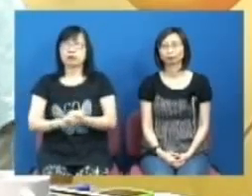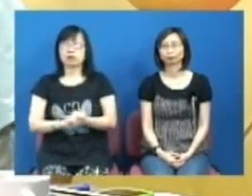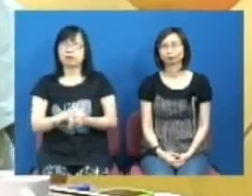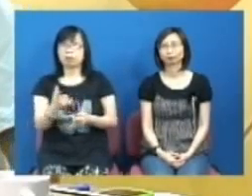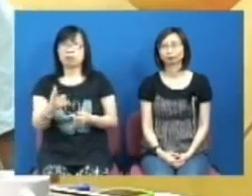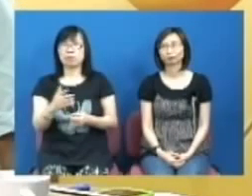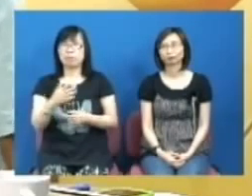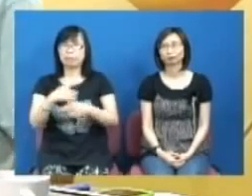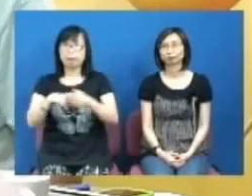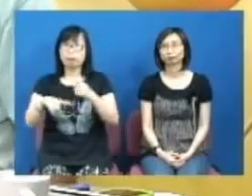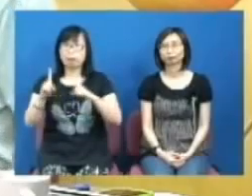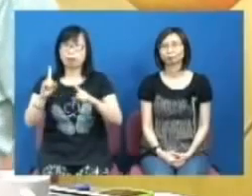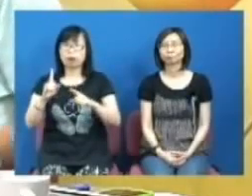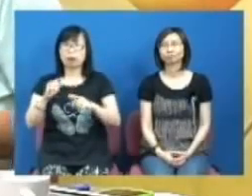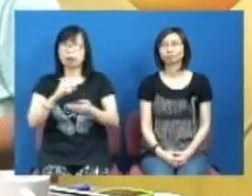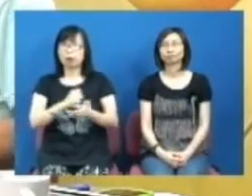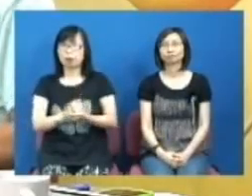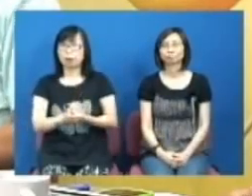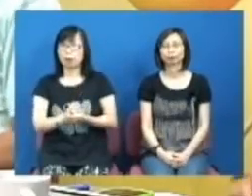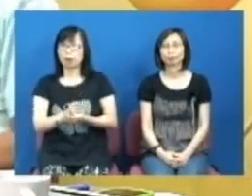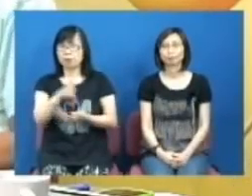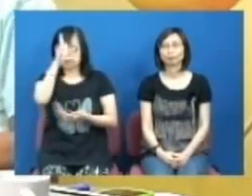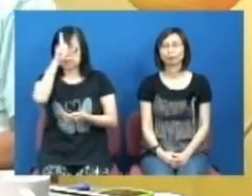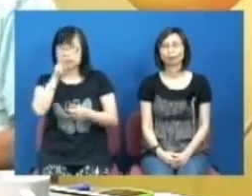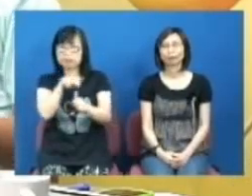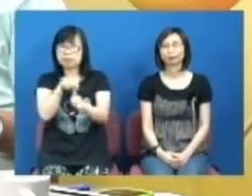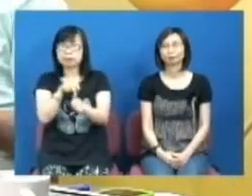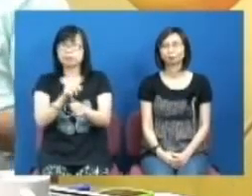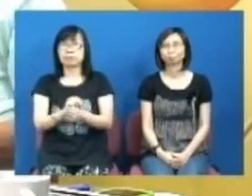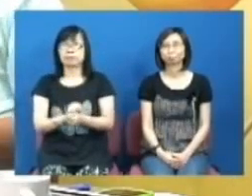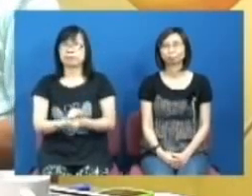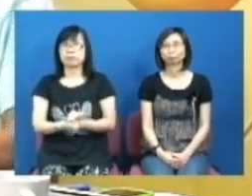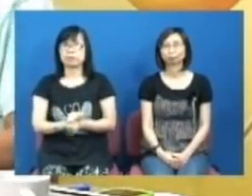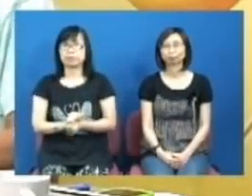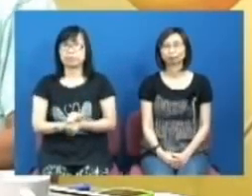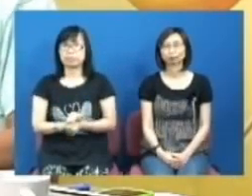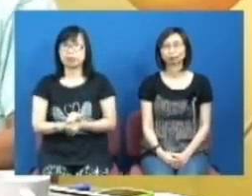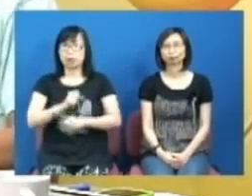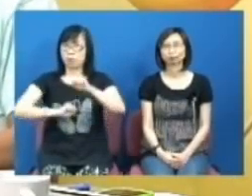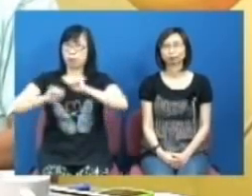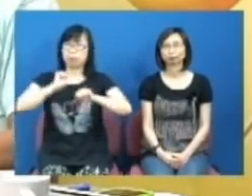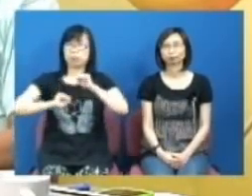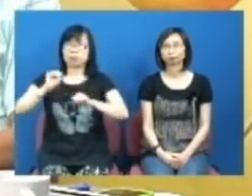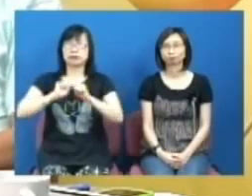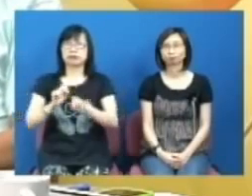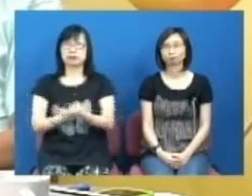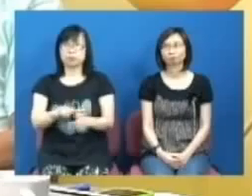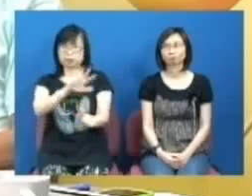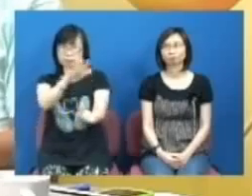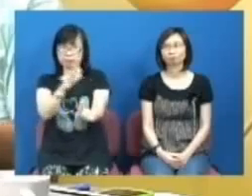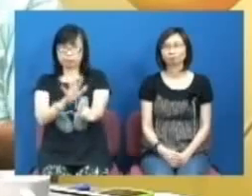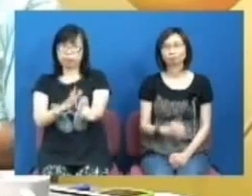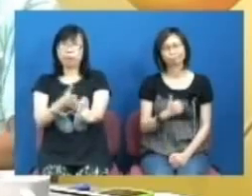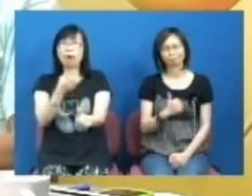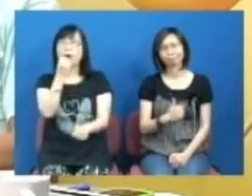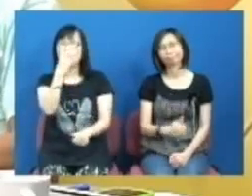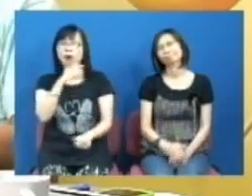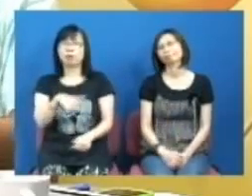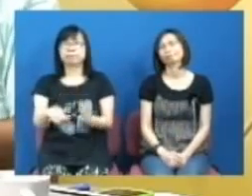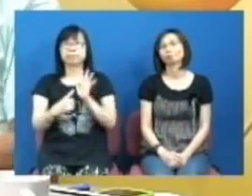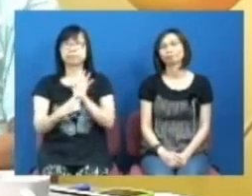政治嘅行動政治嘅運動咧，其實係會影響香港嘅。我舉一個好簡單